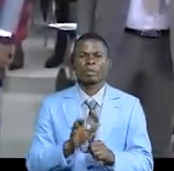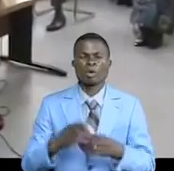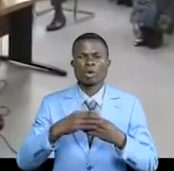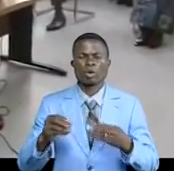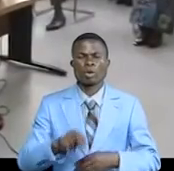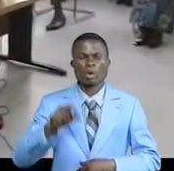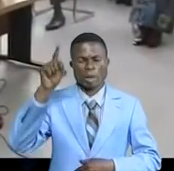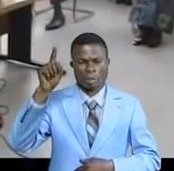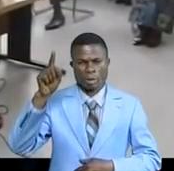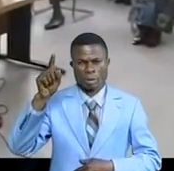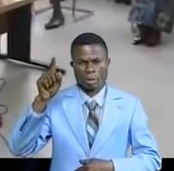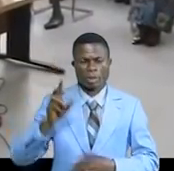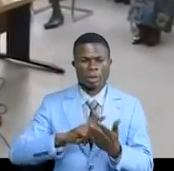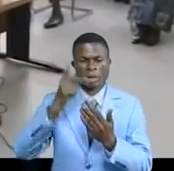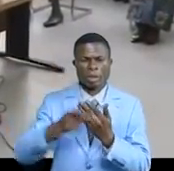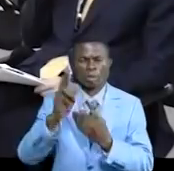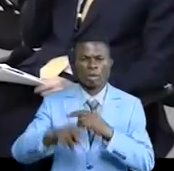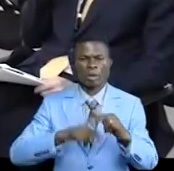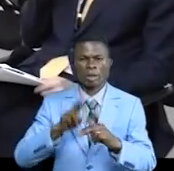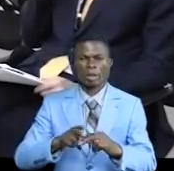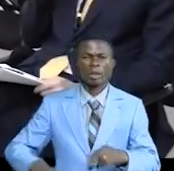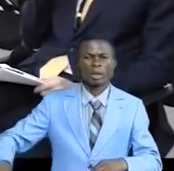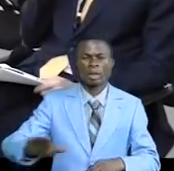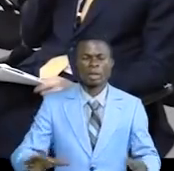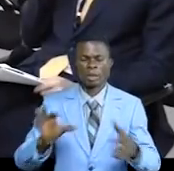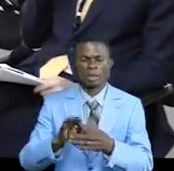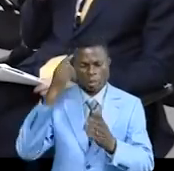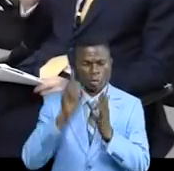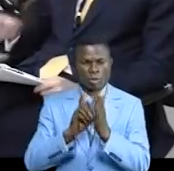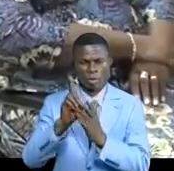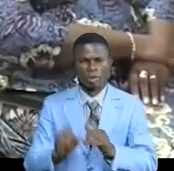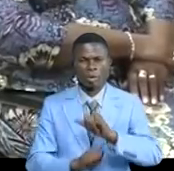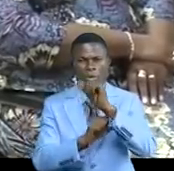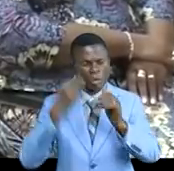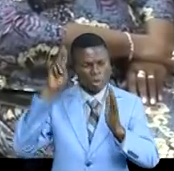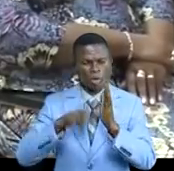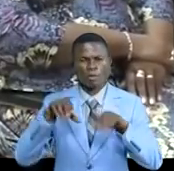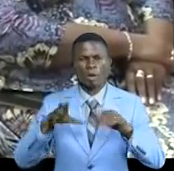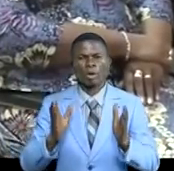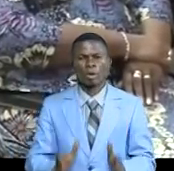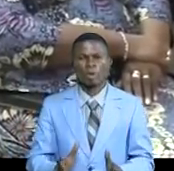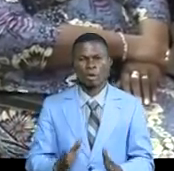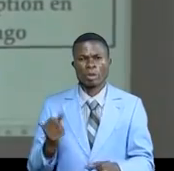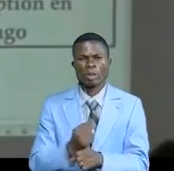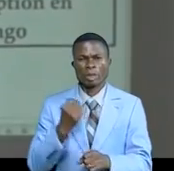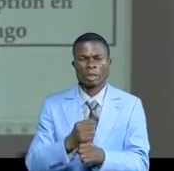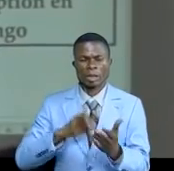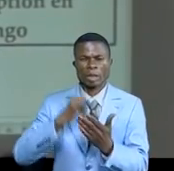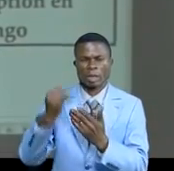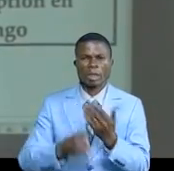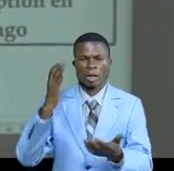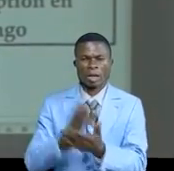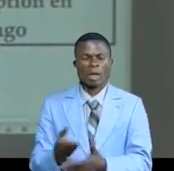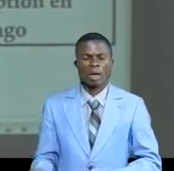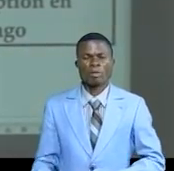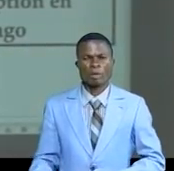montants alloués par le programme des Nations Unies pour le développement pour appuyer les gouvernements congolais à travers son projet de lutte contre la